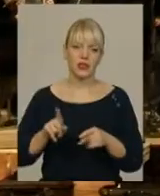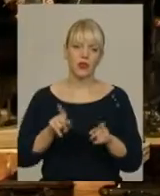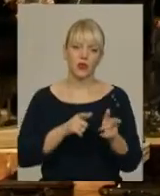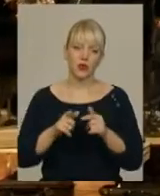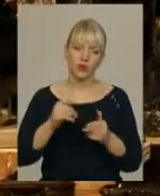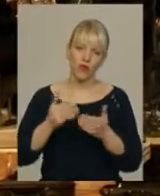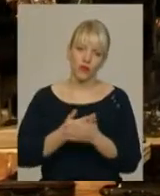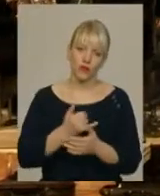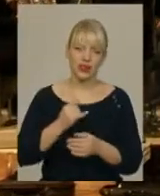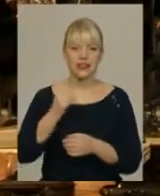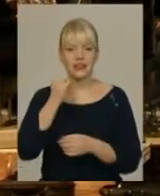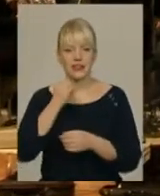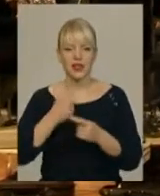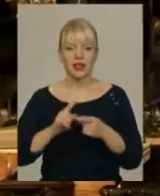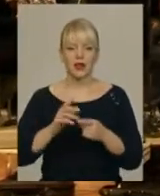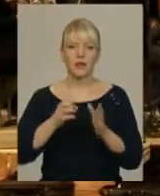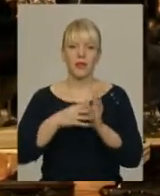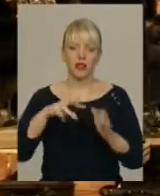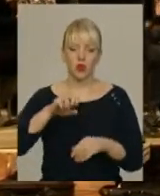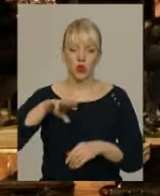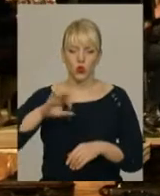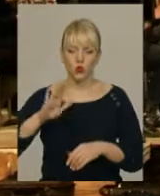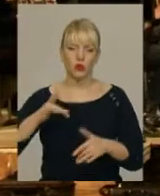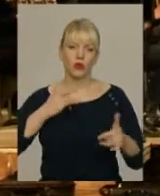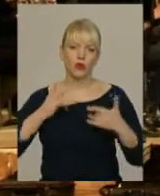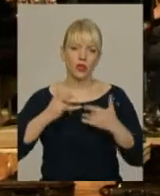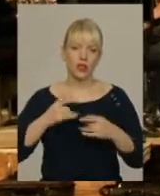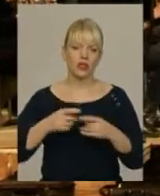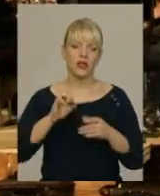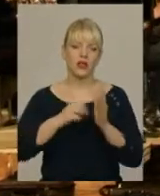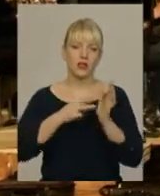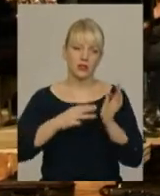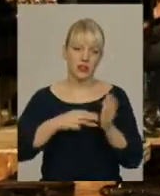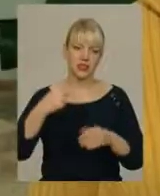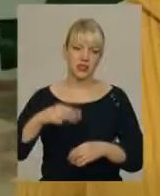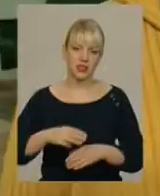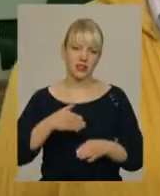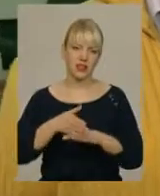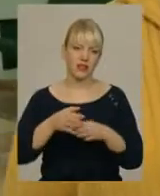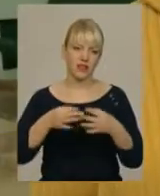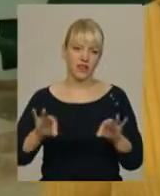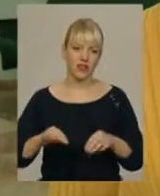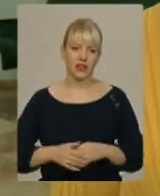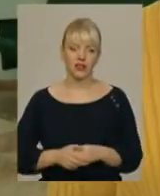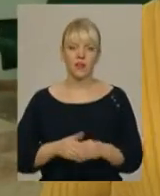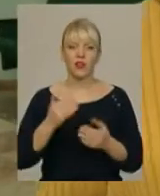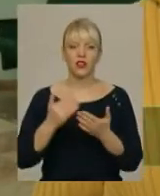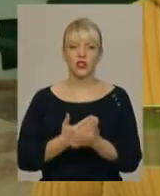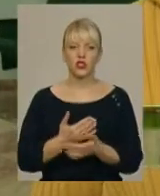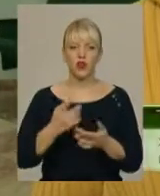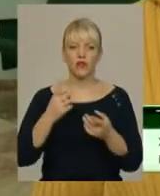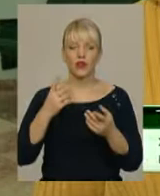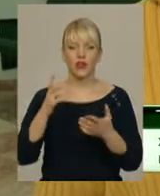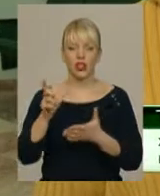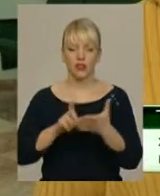нові. Концерт відбудеться 15 лютого о 18.30 в обласній філармонії «Вхід вільний». З нових творів такі цікаві